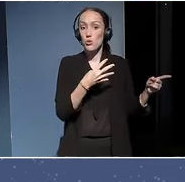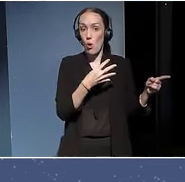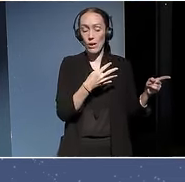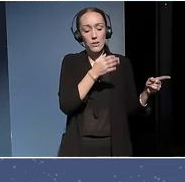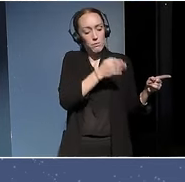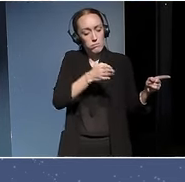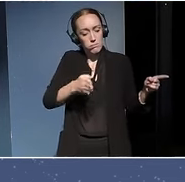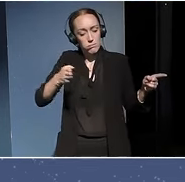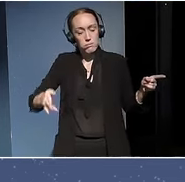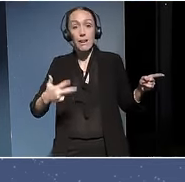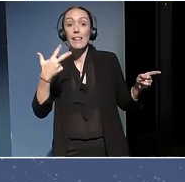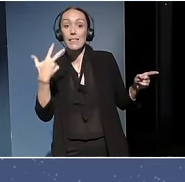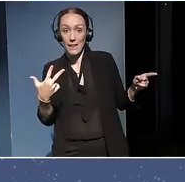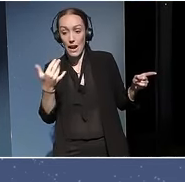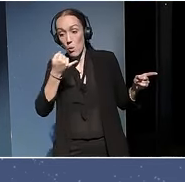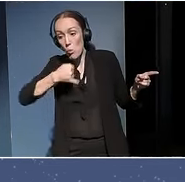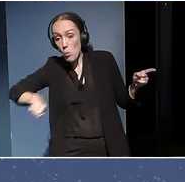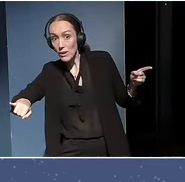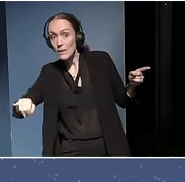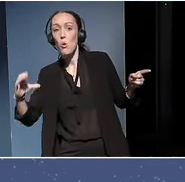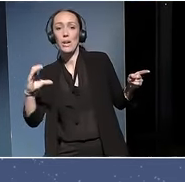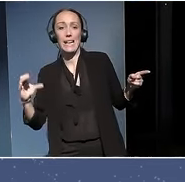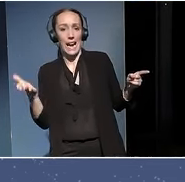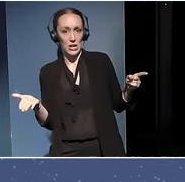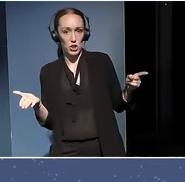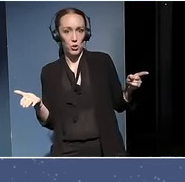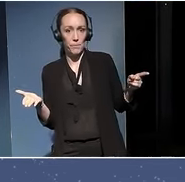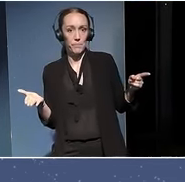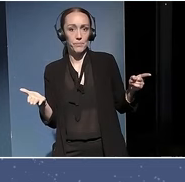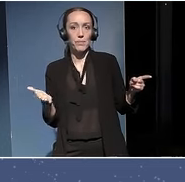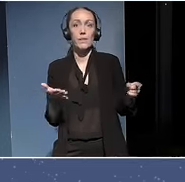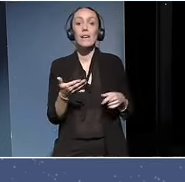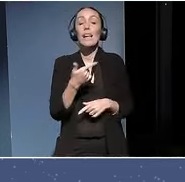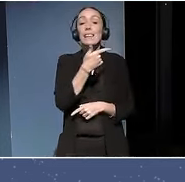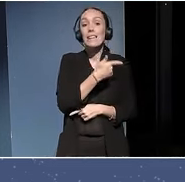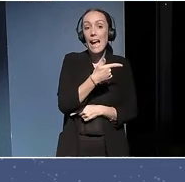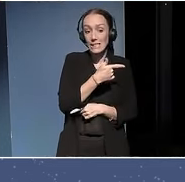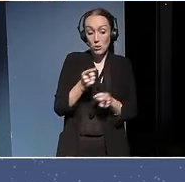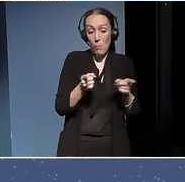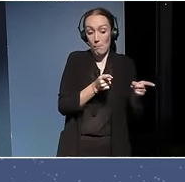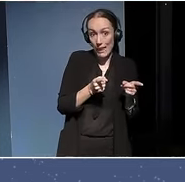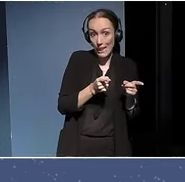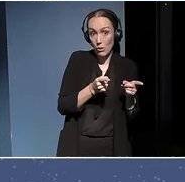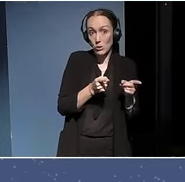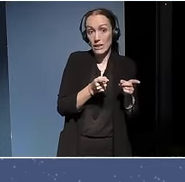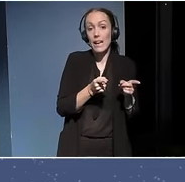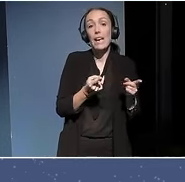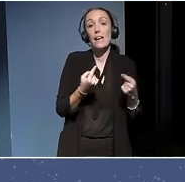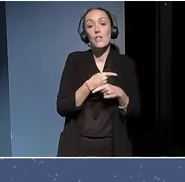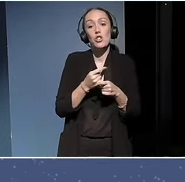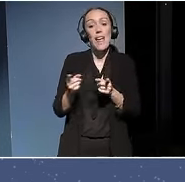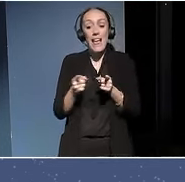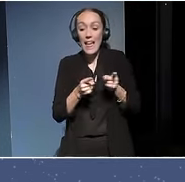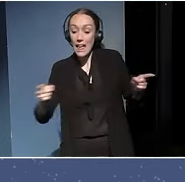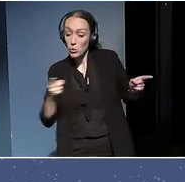appunto mi raccomando Il giass il triassico il Giurassico e il cretacico sonoo periodi non sono ere l'era è mesozoica